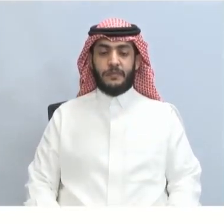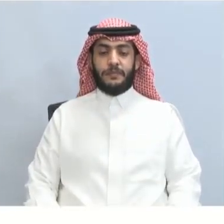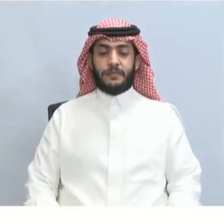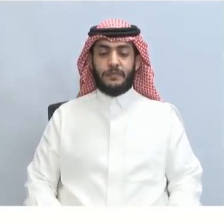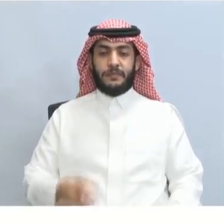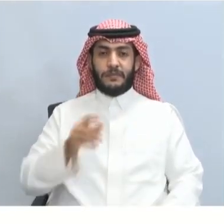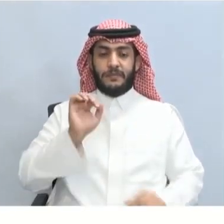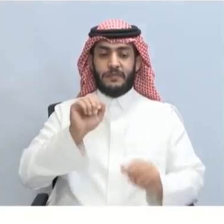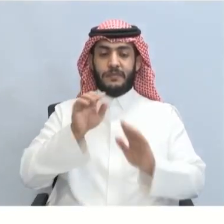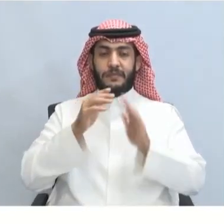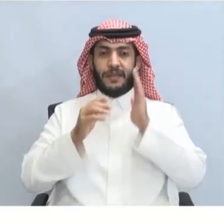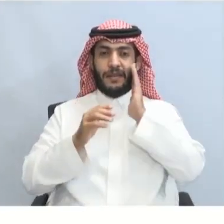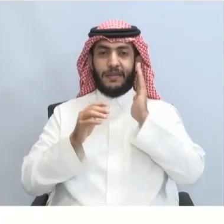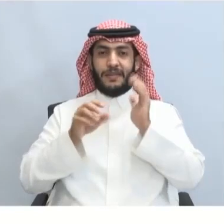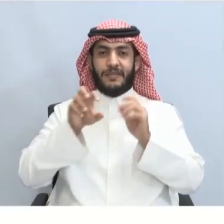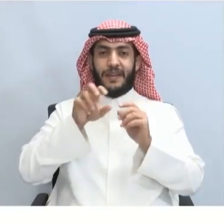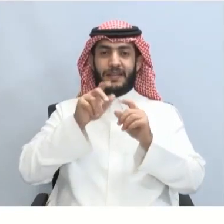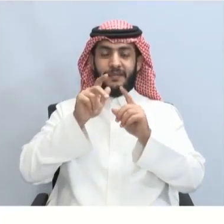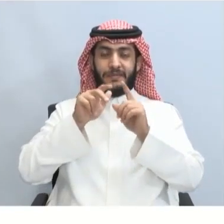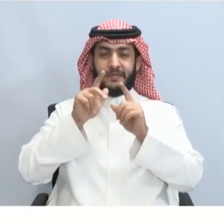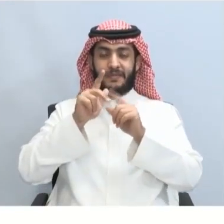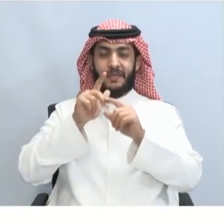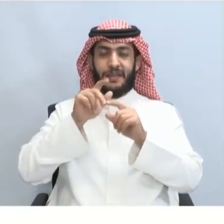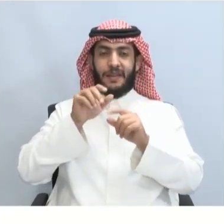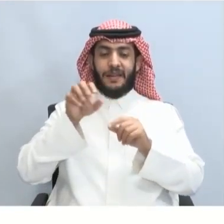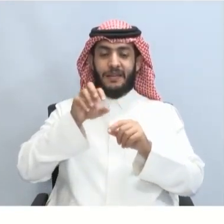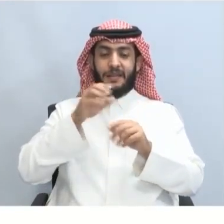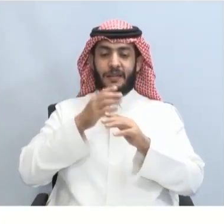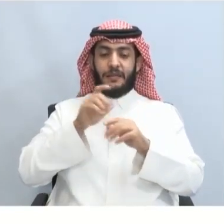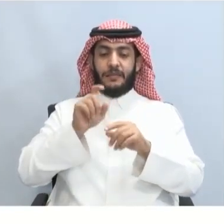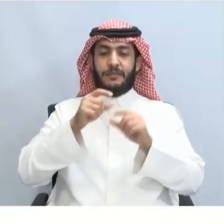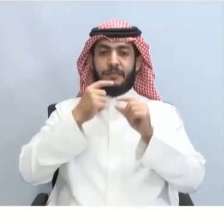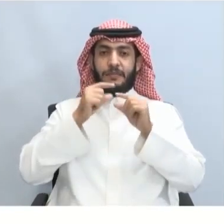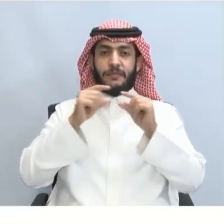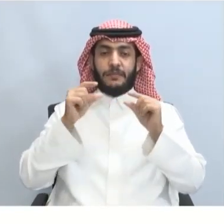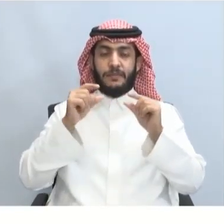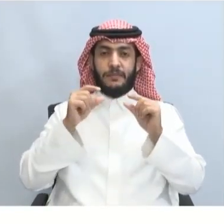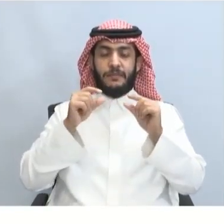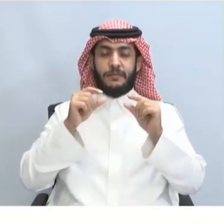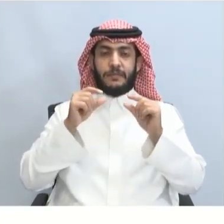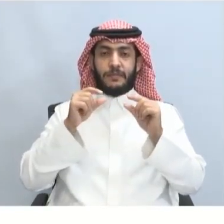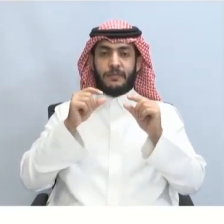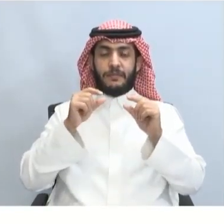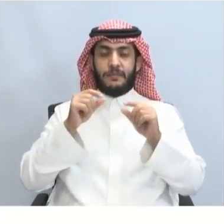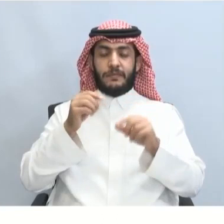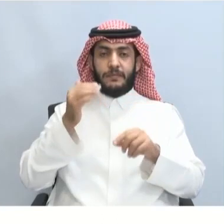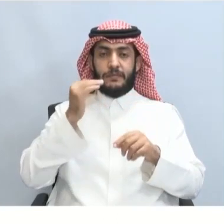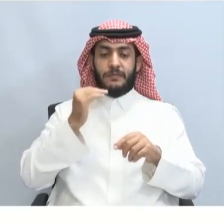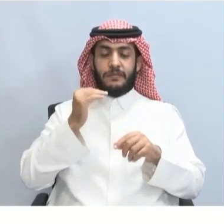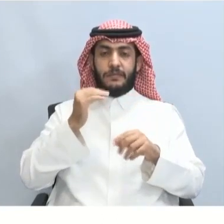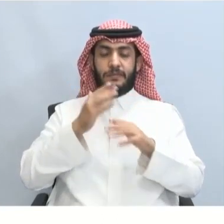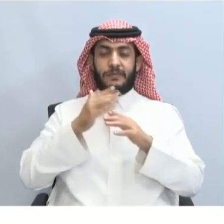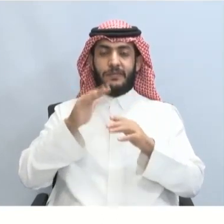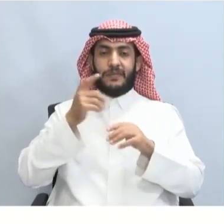الفاره الايمن على الملف اللي هو ازامل ا ت ام ال